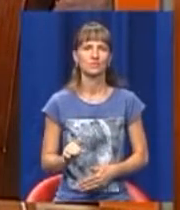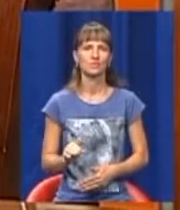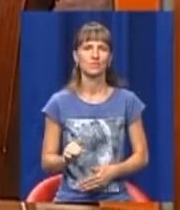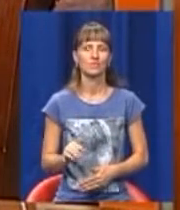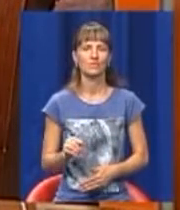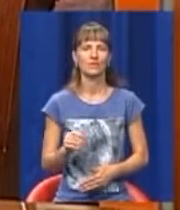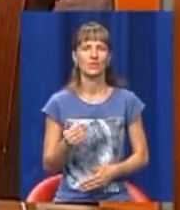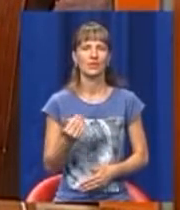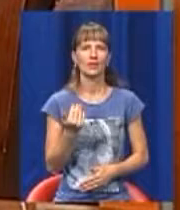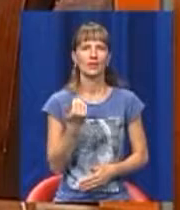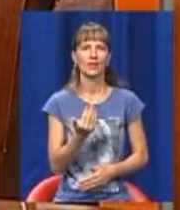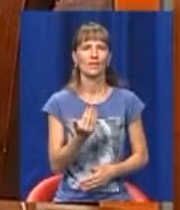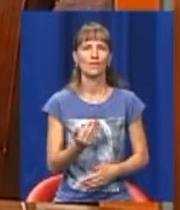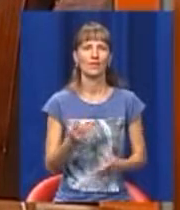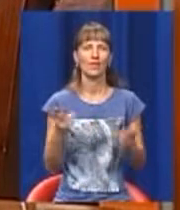Його треба